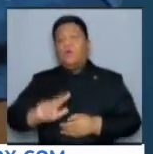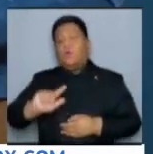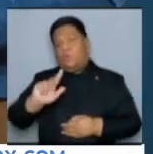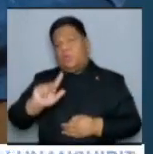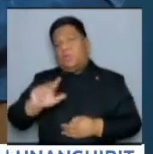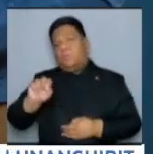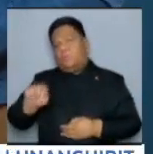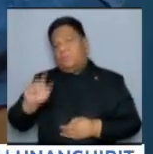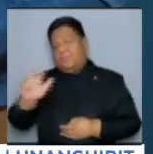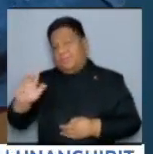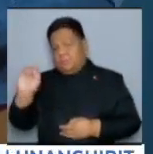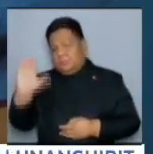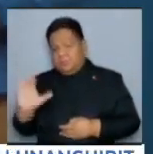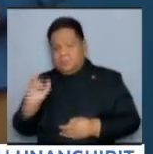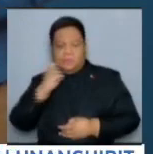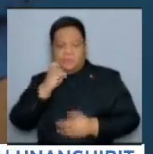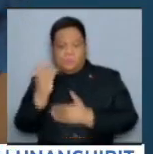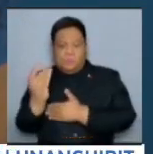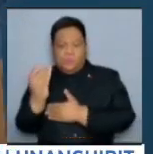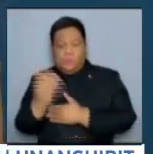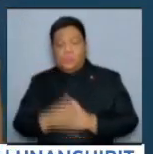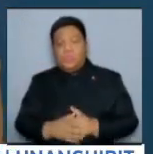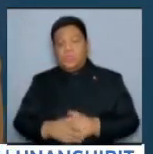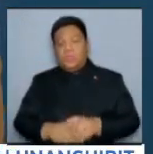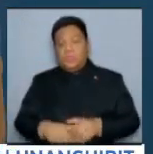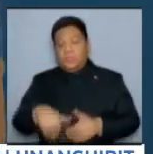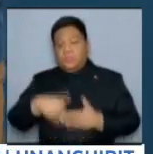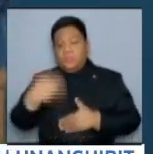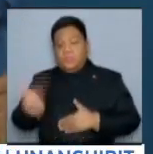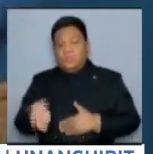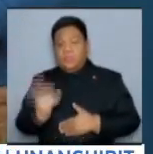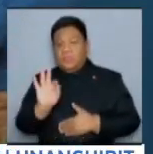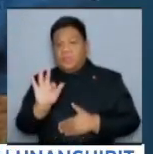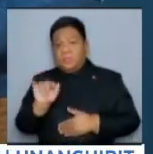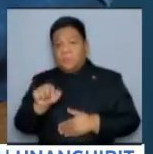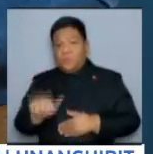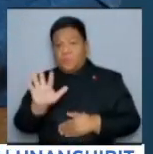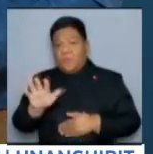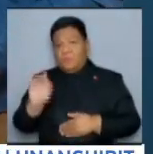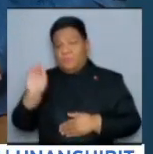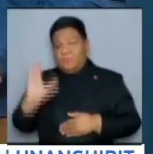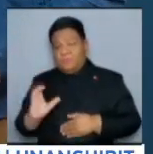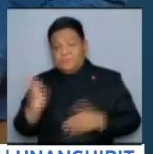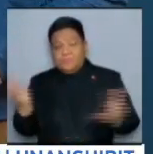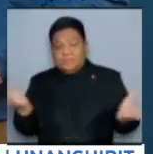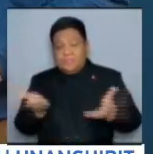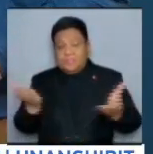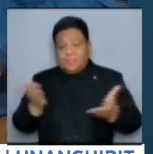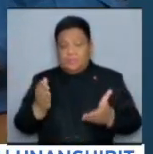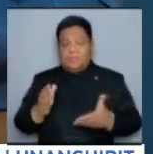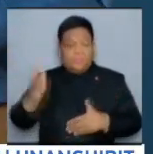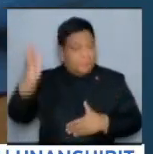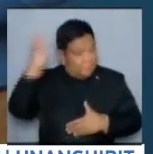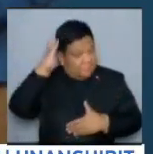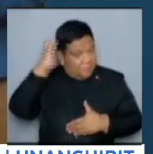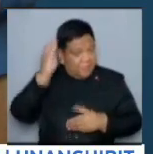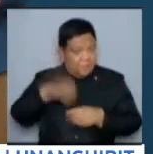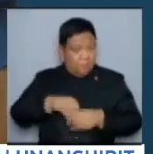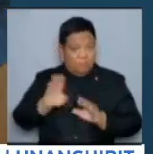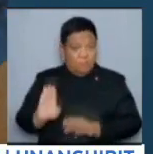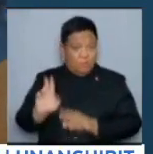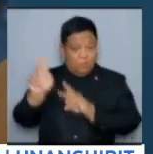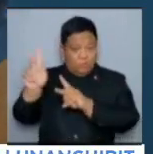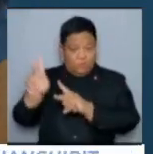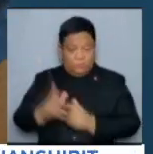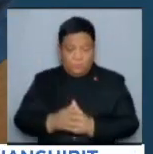yan, nasa 19.5 degrees Celsius naman po ang temperatura dito sa may Mindanao sa Malaybalay, Bukidnon. Malamig